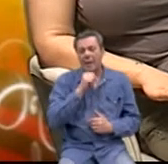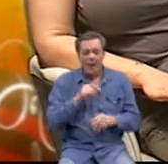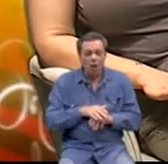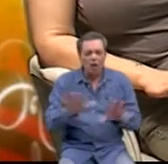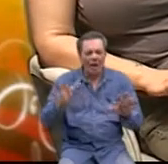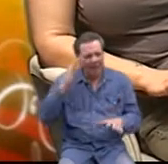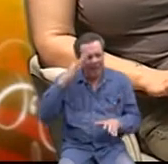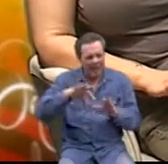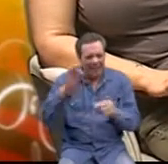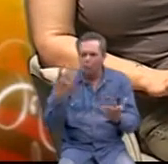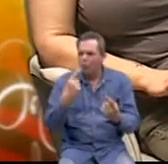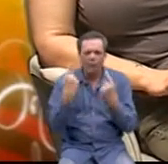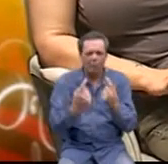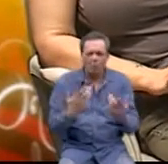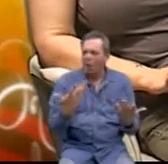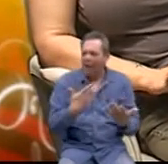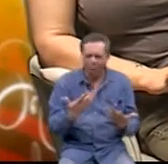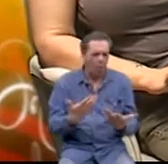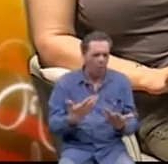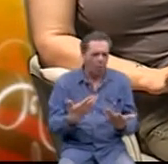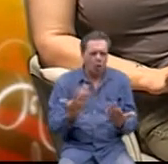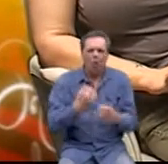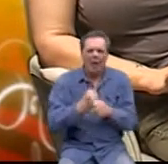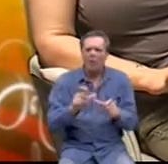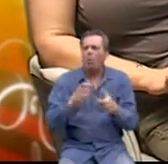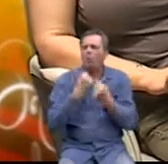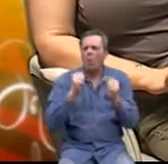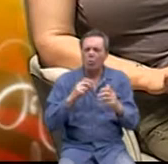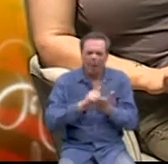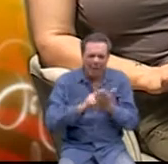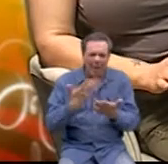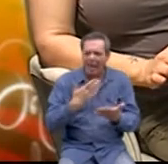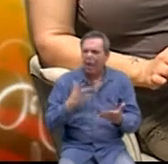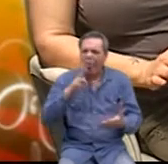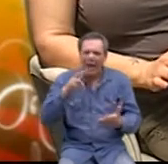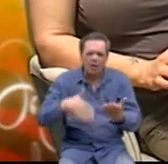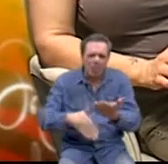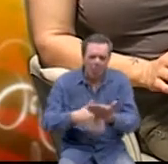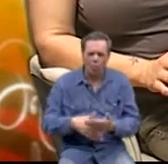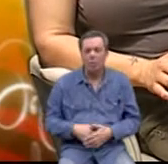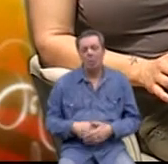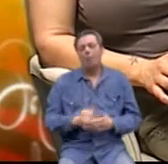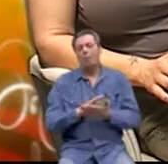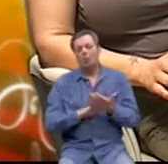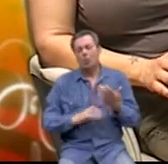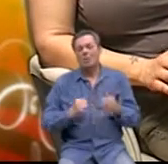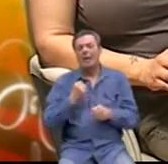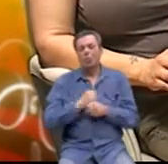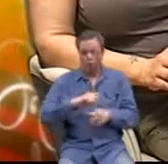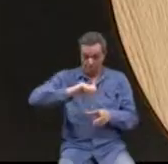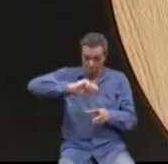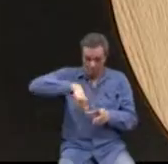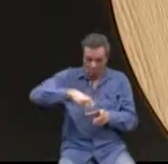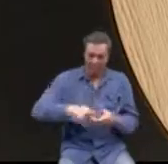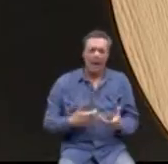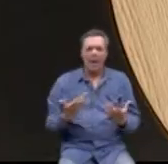širiti ideju što sve postoji, kako provoditi slobodno vrijeme i gdje tražiti pomoć. Pa tako krećemo sa kreativnom radionicom kuhanja, gdje će